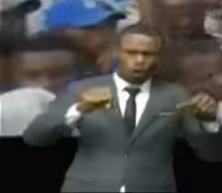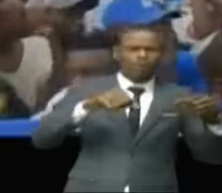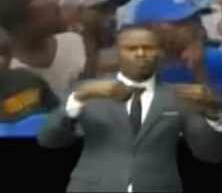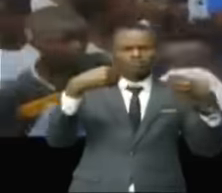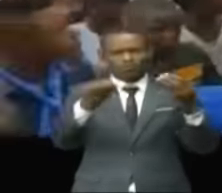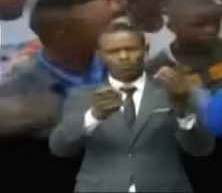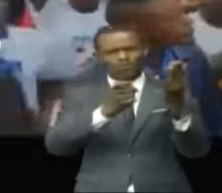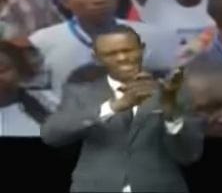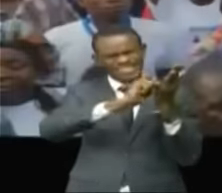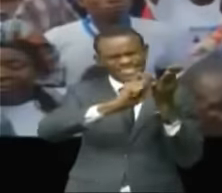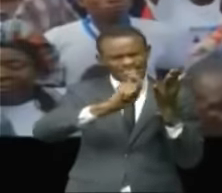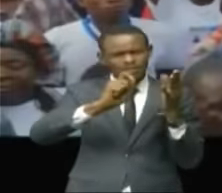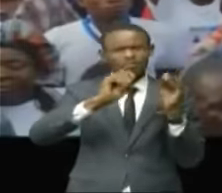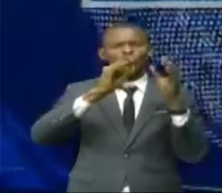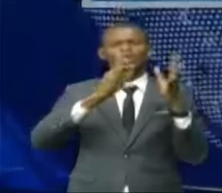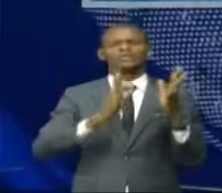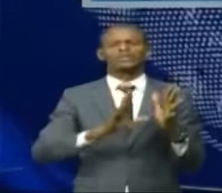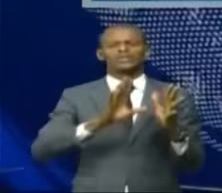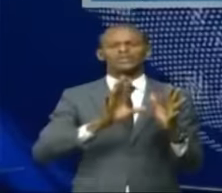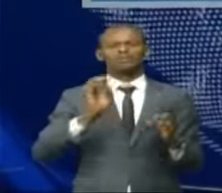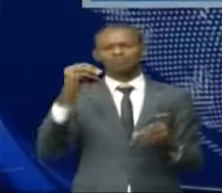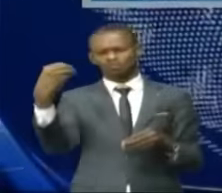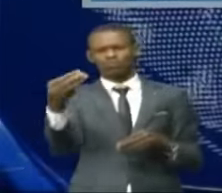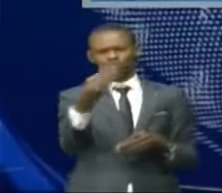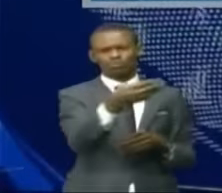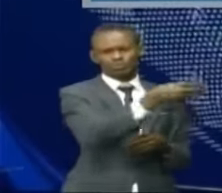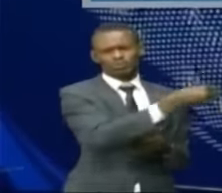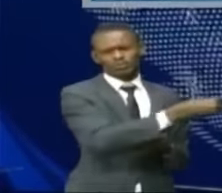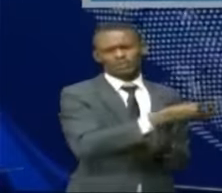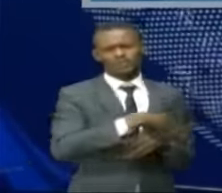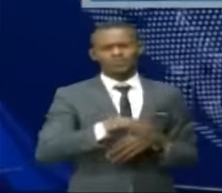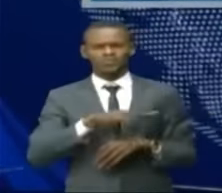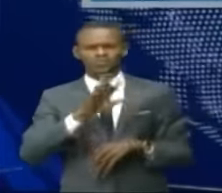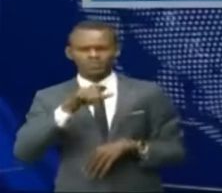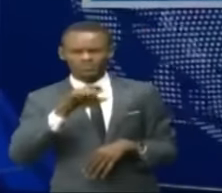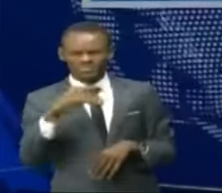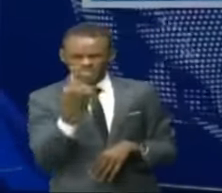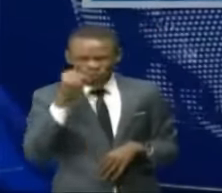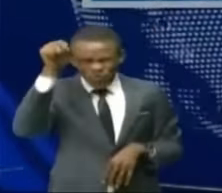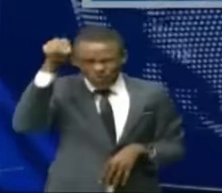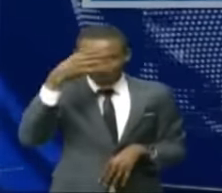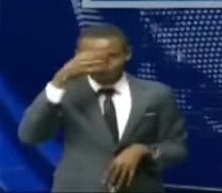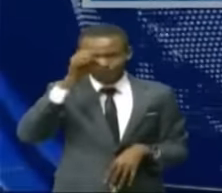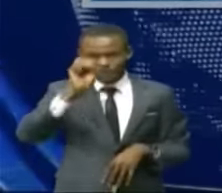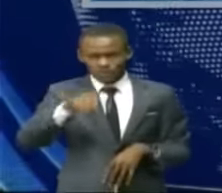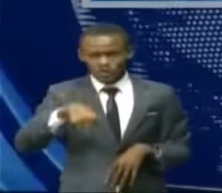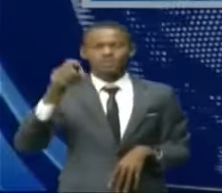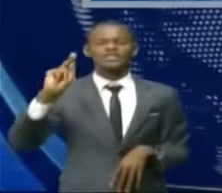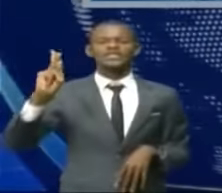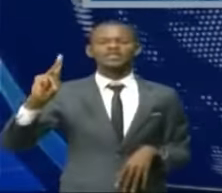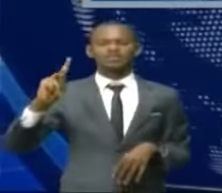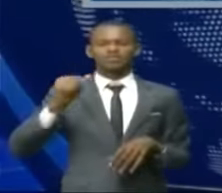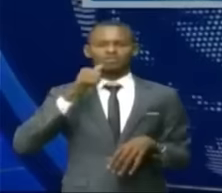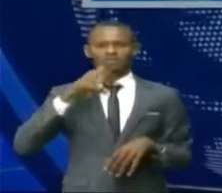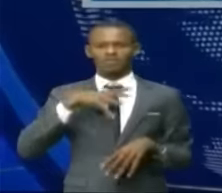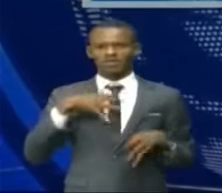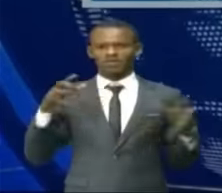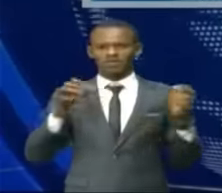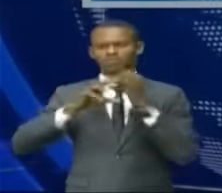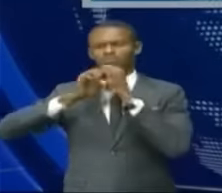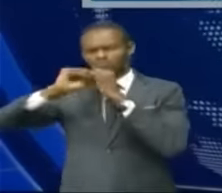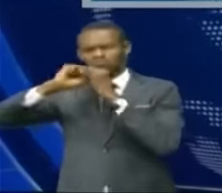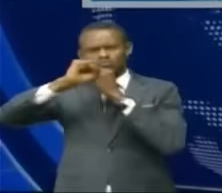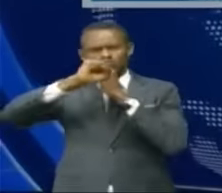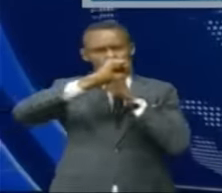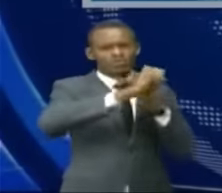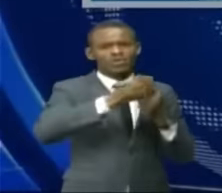dans la ville d'Uvira. Et toujours au Sud Kivu, les femmes se mobilisent et apportent leur soutien sans faille à la première dame